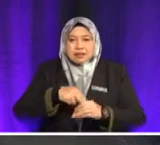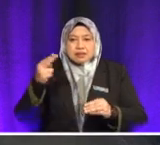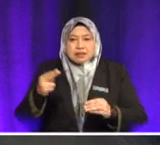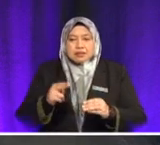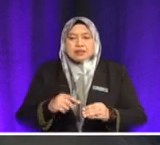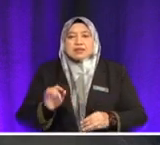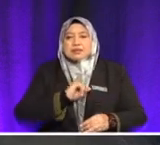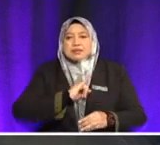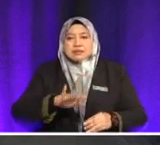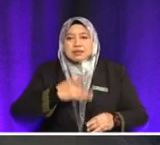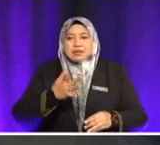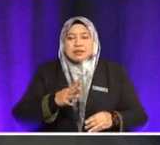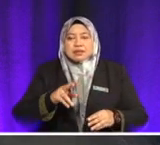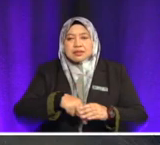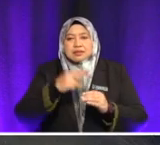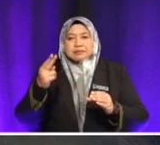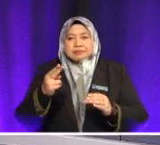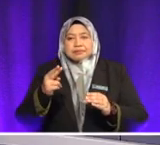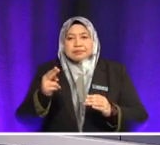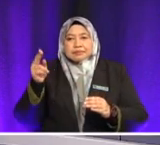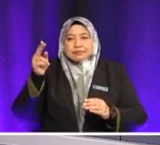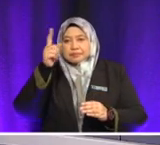nih macam bentuk